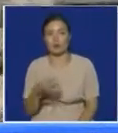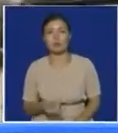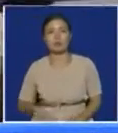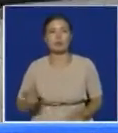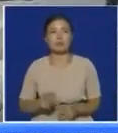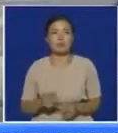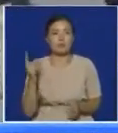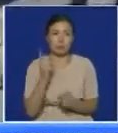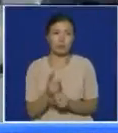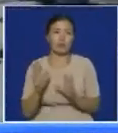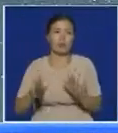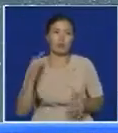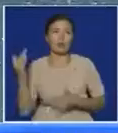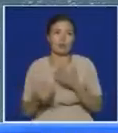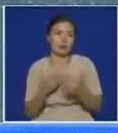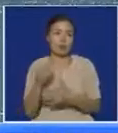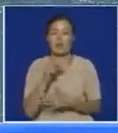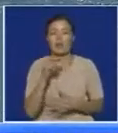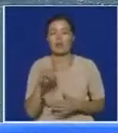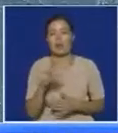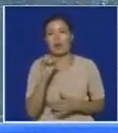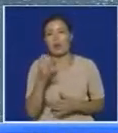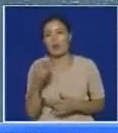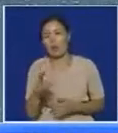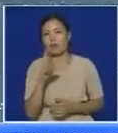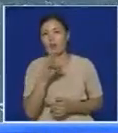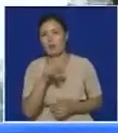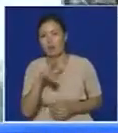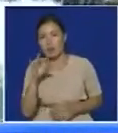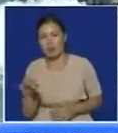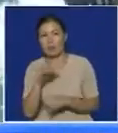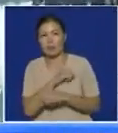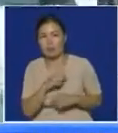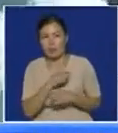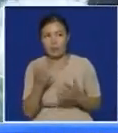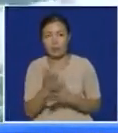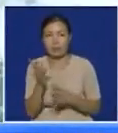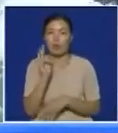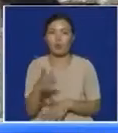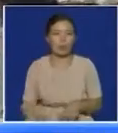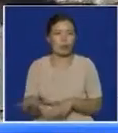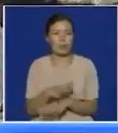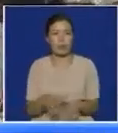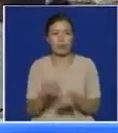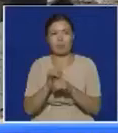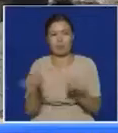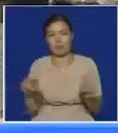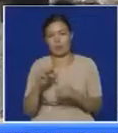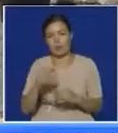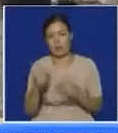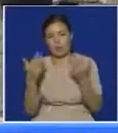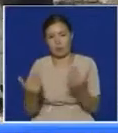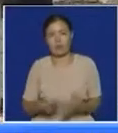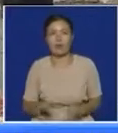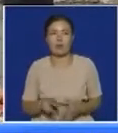құтқару бөлімшесі Ақтауда, Ақкетікте, Қарағай ауданында кендірлі демалыс базасында орналасқан. Дегенмен халық саны күрт өскен Маңғыстау үшін